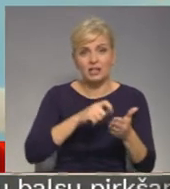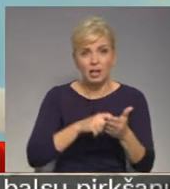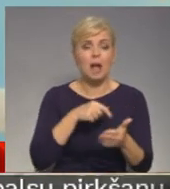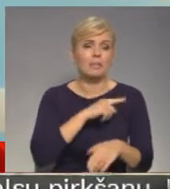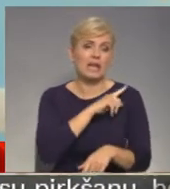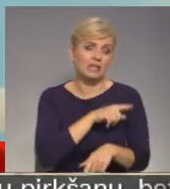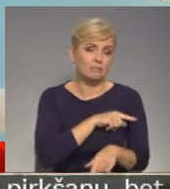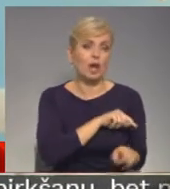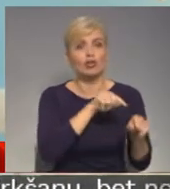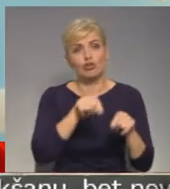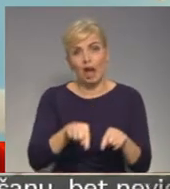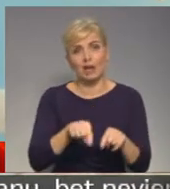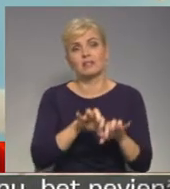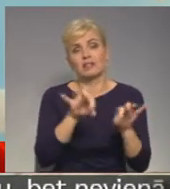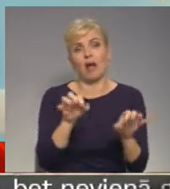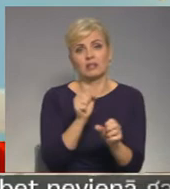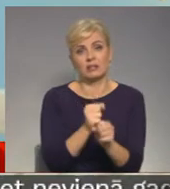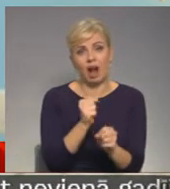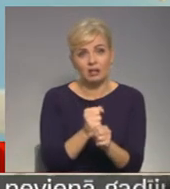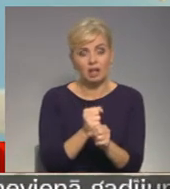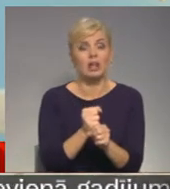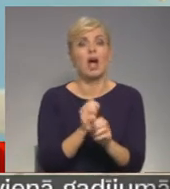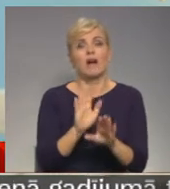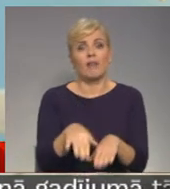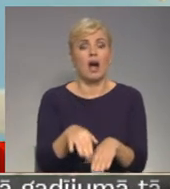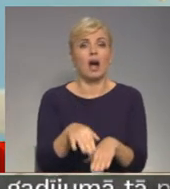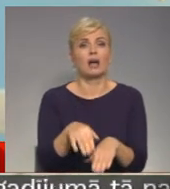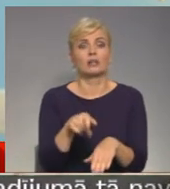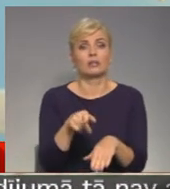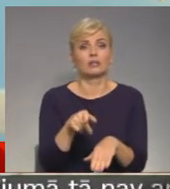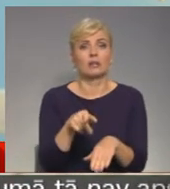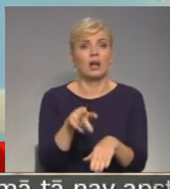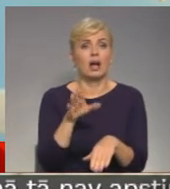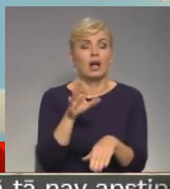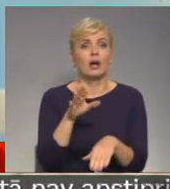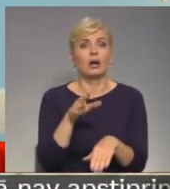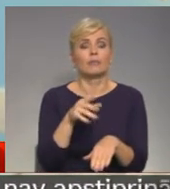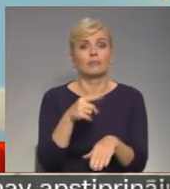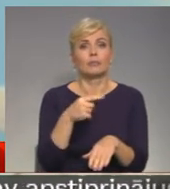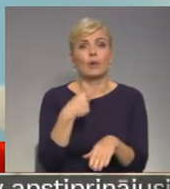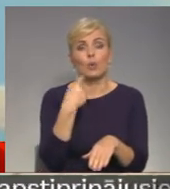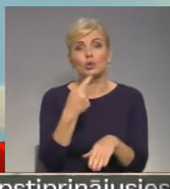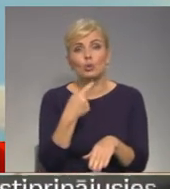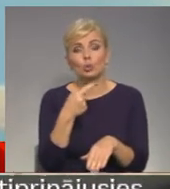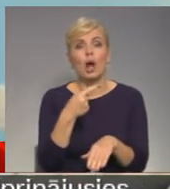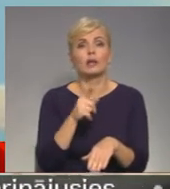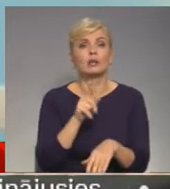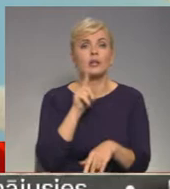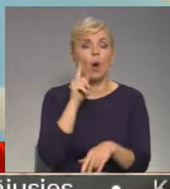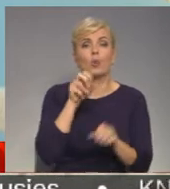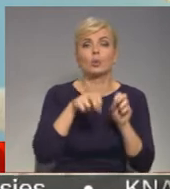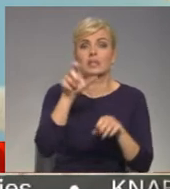strādāt. Un tad varbūt tas arī ir tas, ka var uzrunāt tos jaunos speciālistus, kas ir varbūt